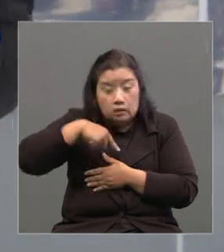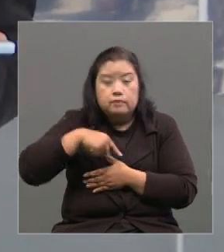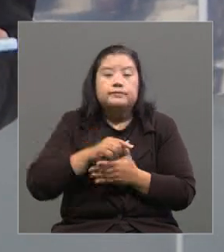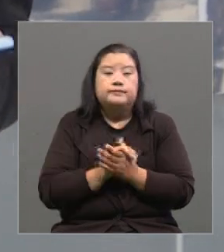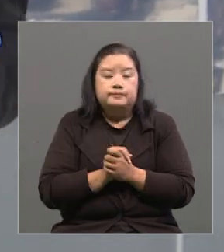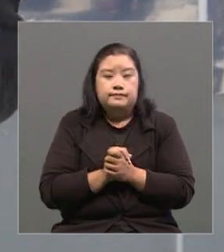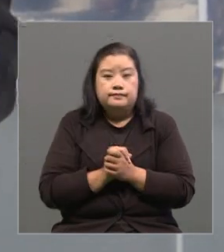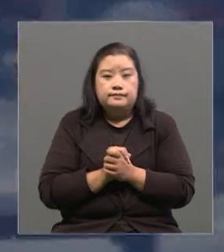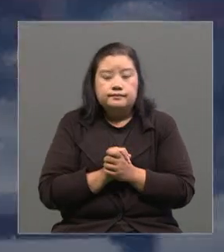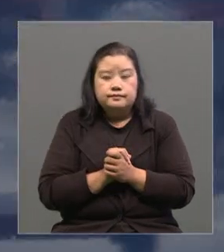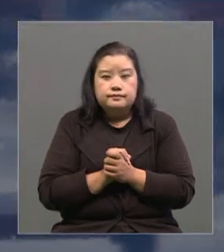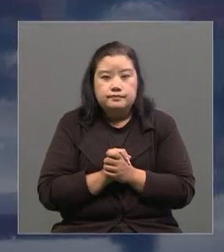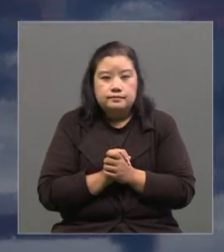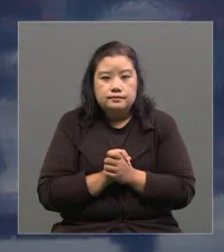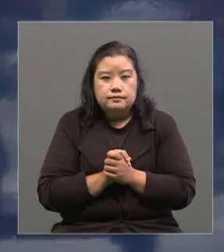นี่ดูครับ